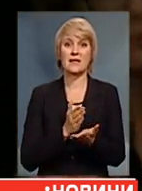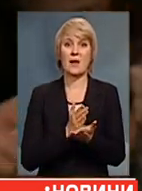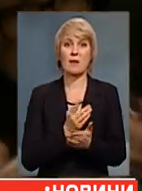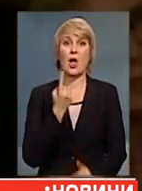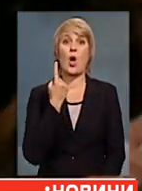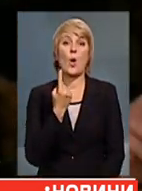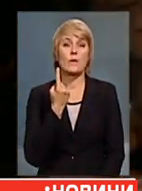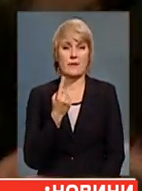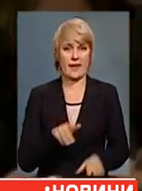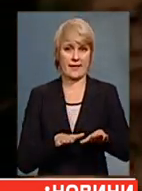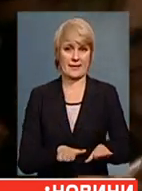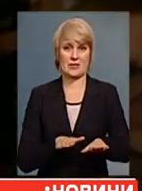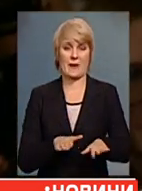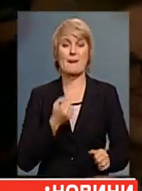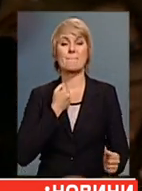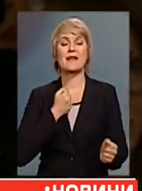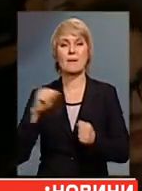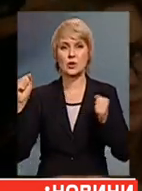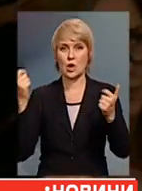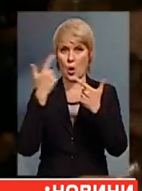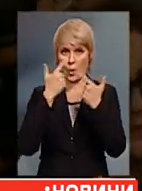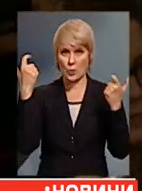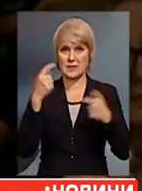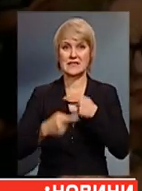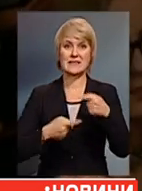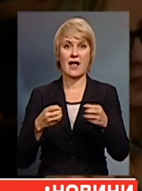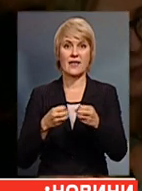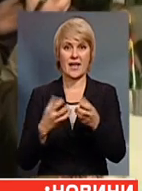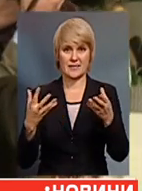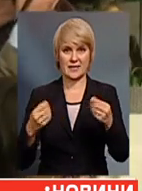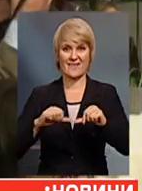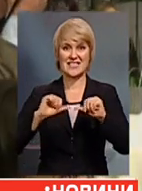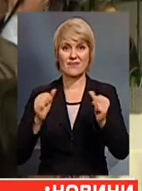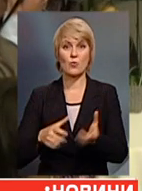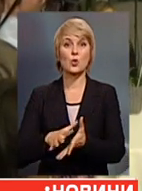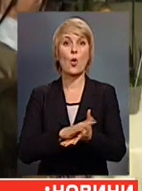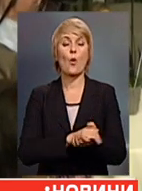всього одне крісло. Переможці оголосили вже за 10 днів, сформують коаліцію. На